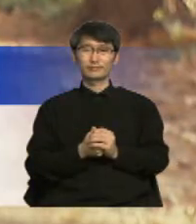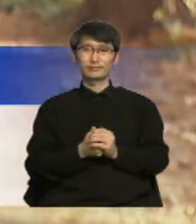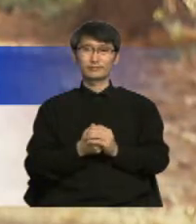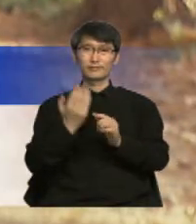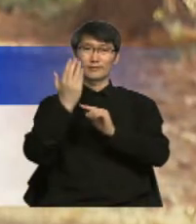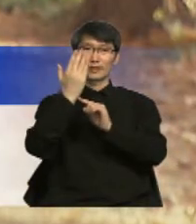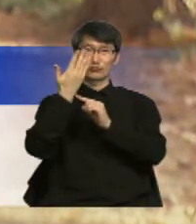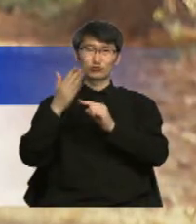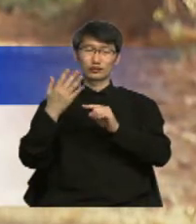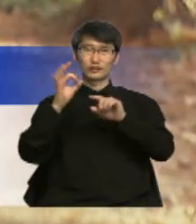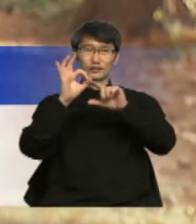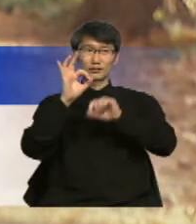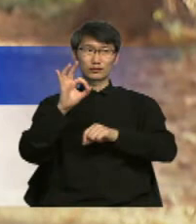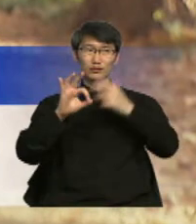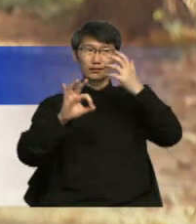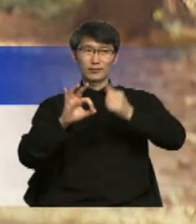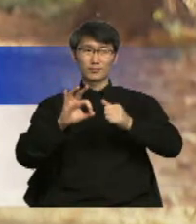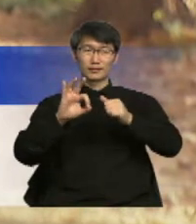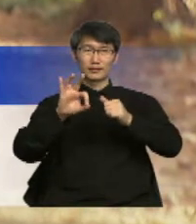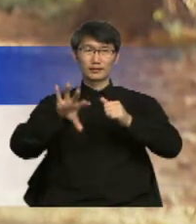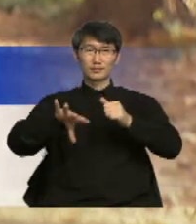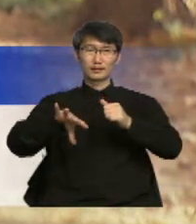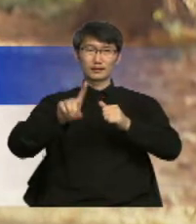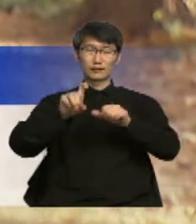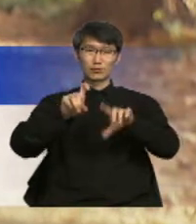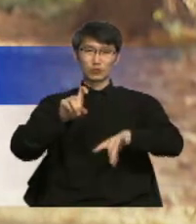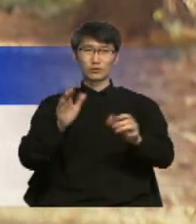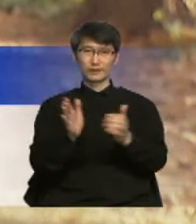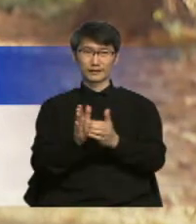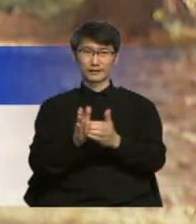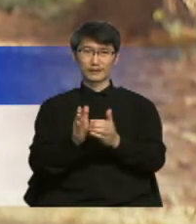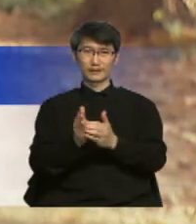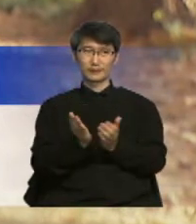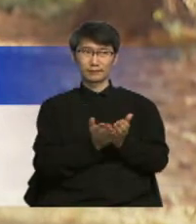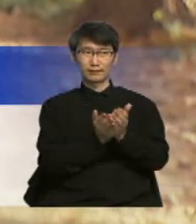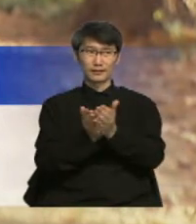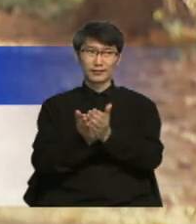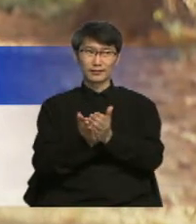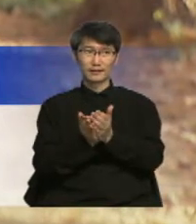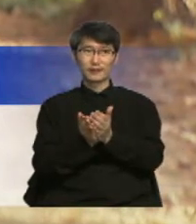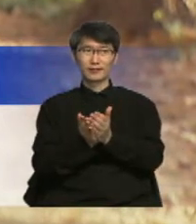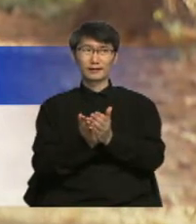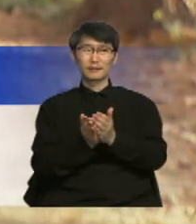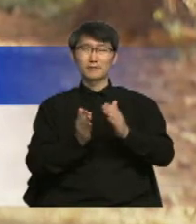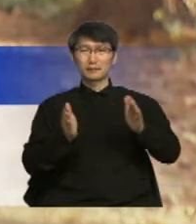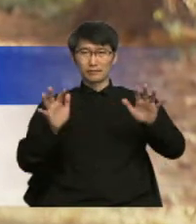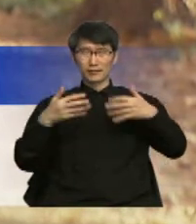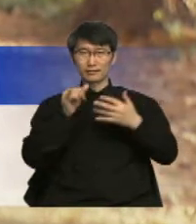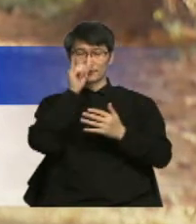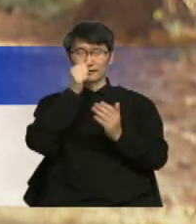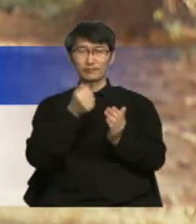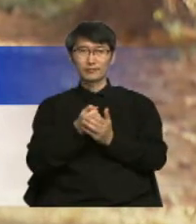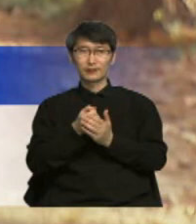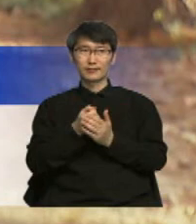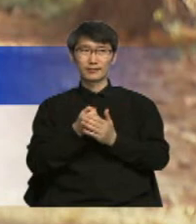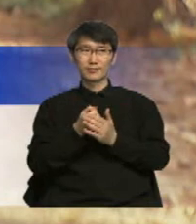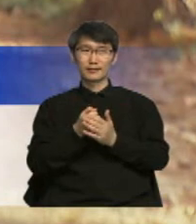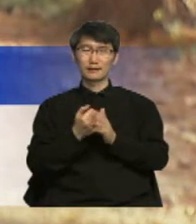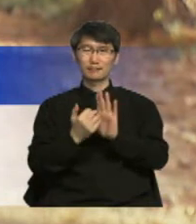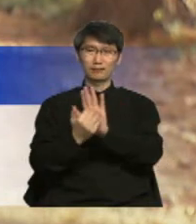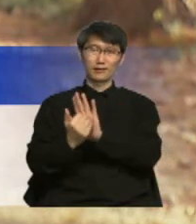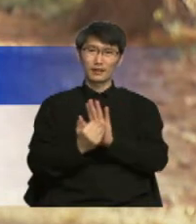10월 말에서 다음 주 11월 초까지가 가장 좋을 것 같고요. 또 선박의 속도 때문에 바람이 있기 때문에 저희가 방한